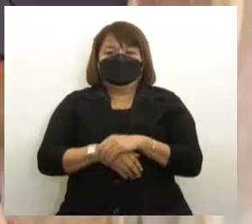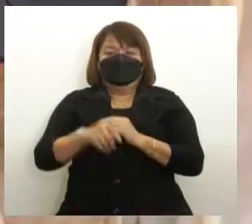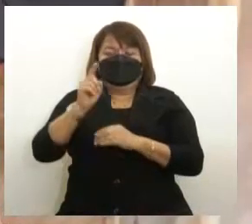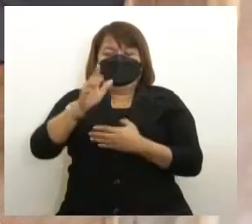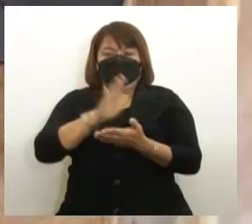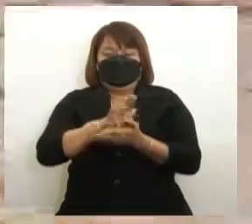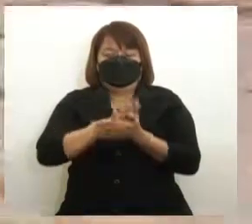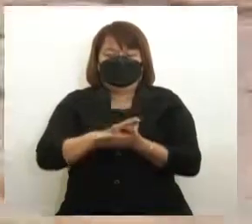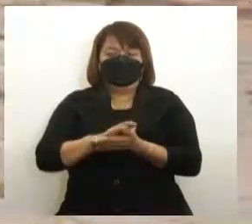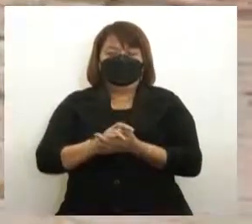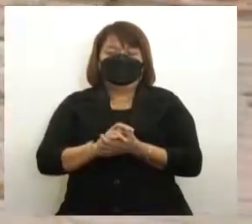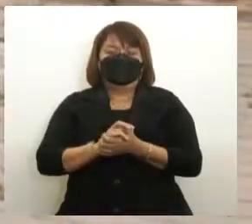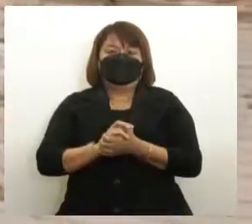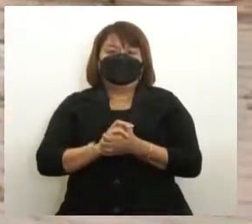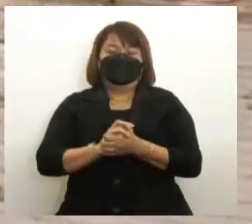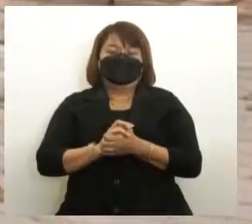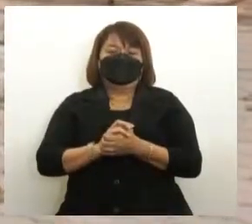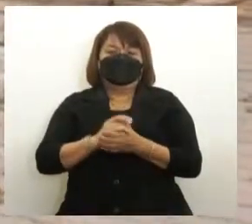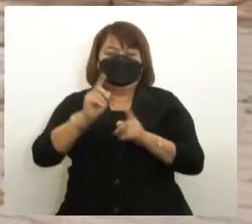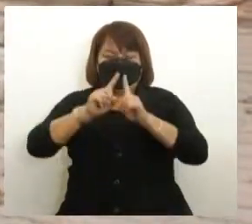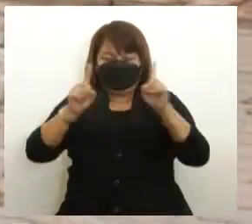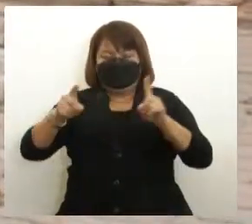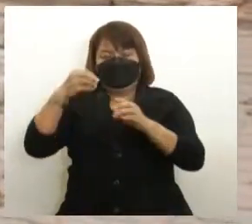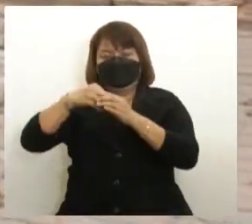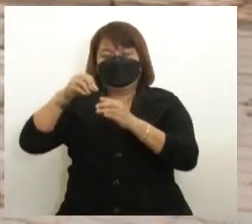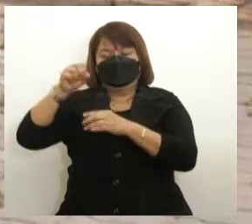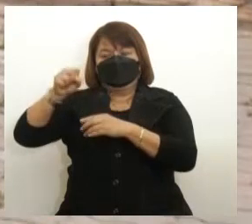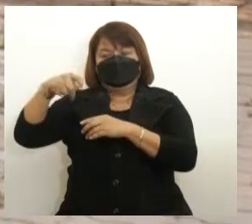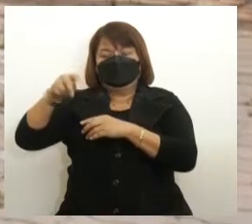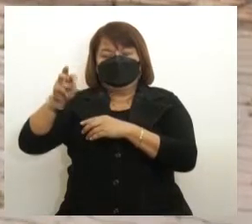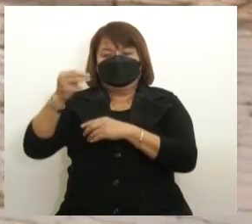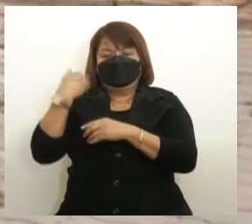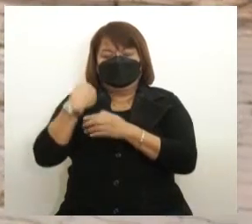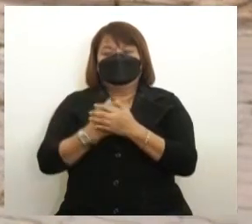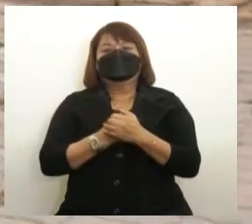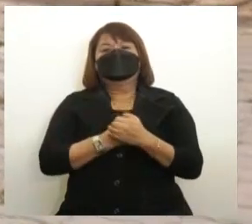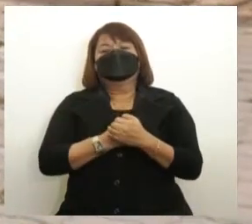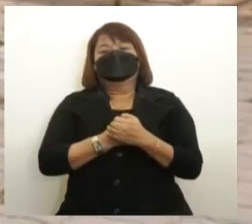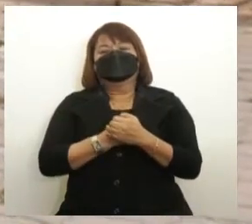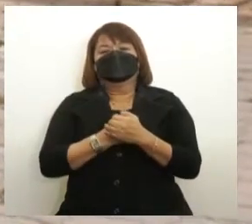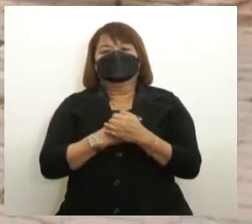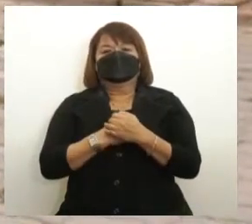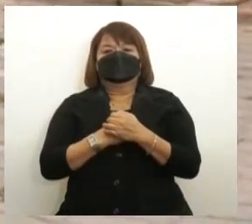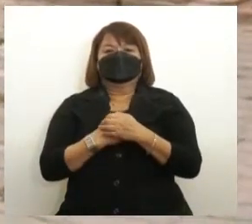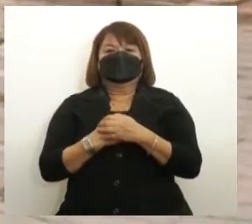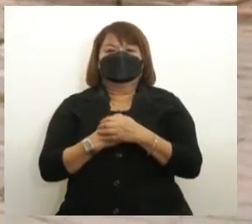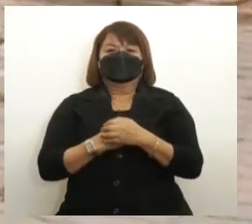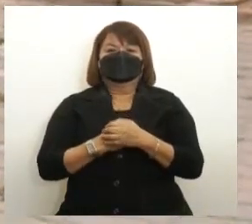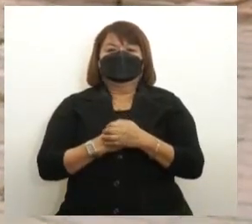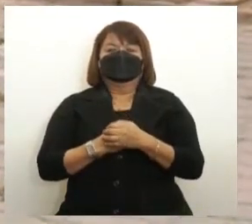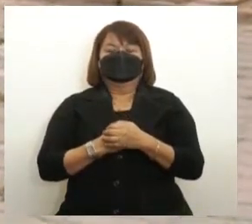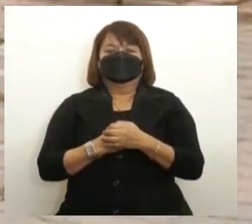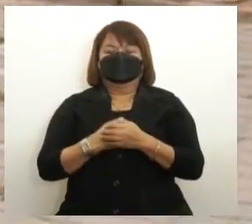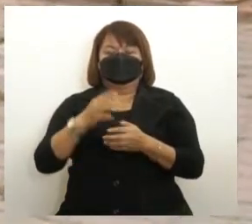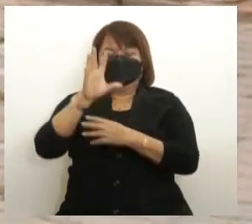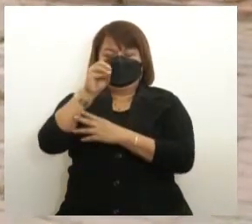โรงเรียนกุดตุ้มวิทยานักเรียนโรงเรียนนาหนองทุ่มวิทยาแล้วก็นักเรียนโรงเรียนดีชุมพลวิทยาอีก